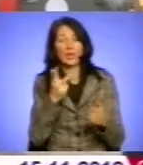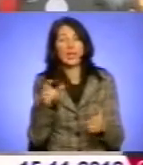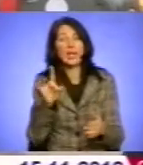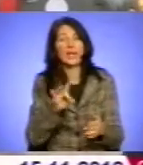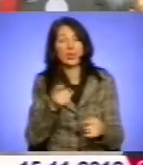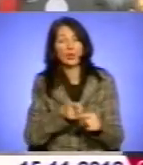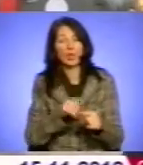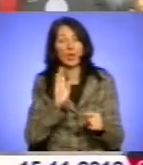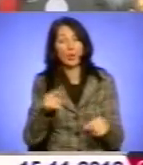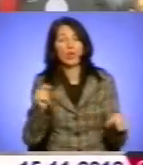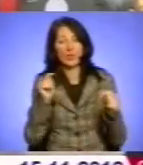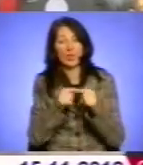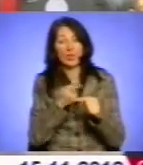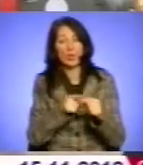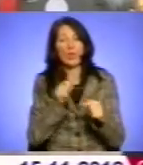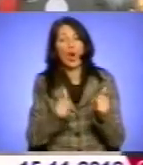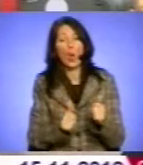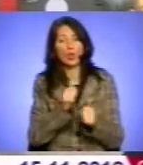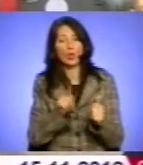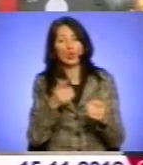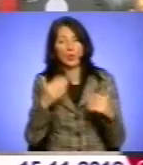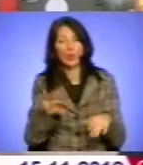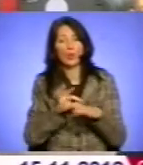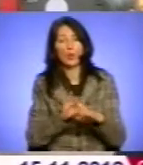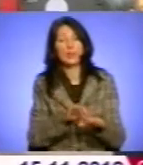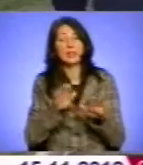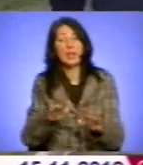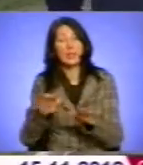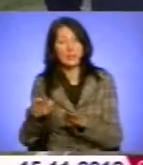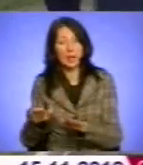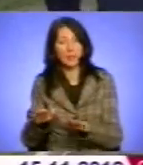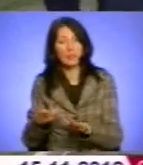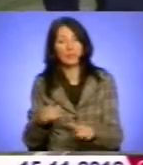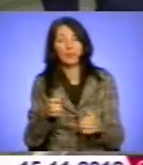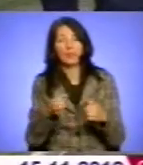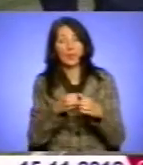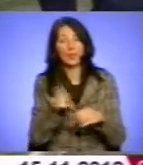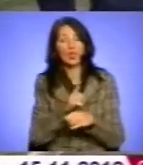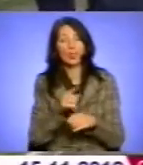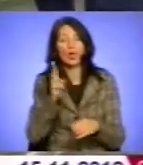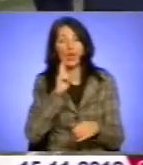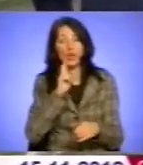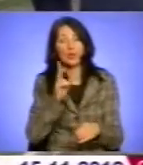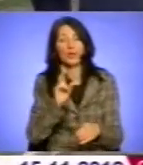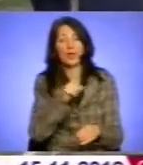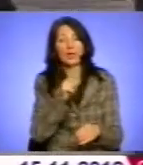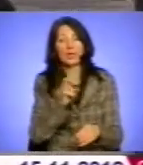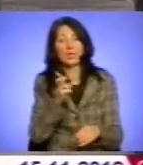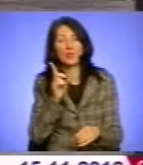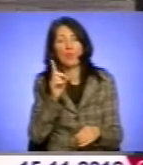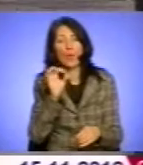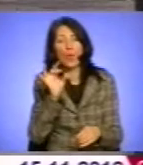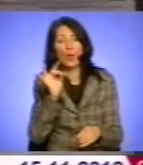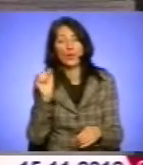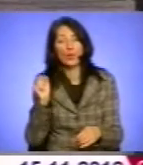які були визначені по тих конкурсах, які проходили безпосередньо на місцях. Команди Тернопільського, Кременецького і Зборівського районів вийшли у